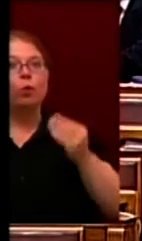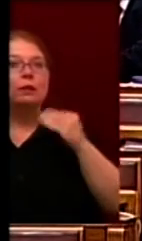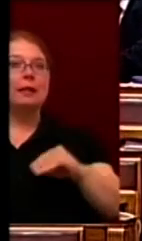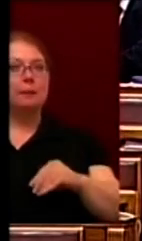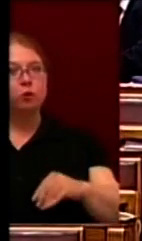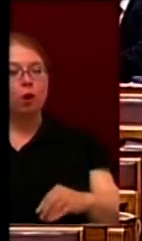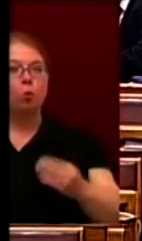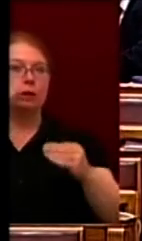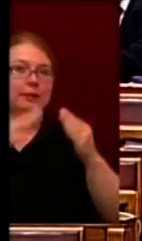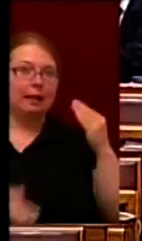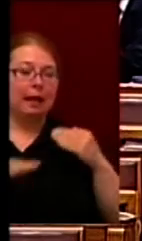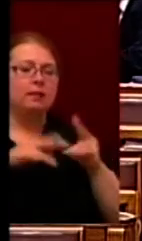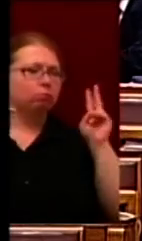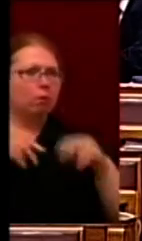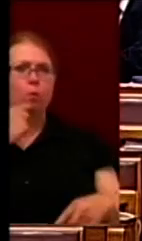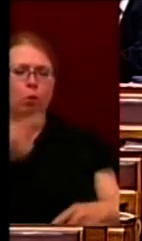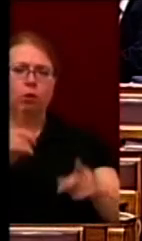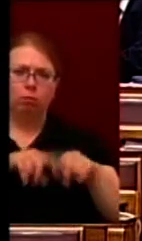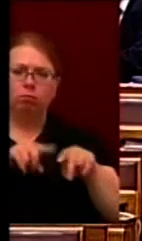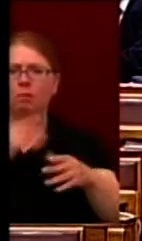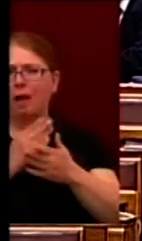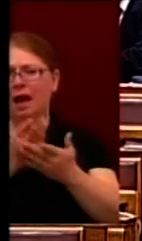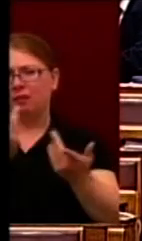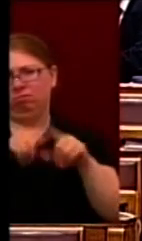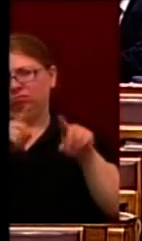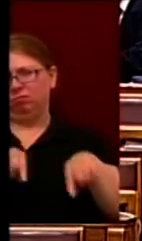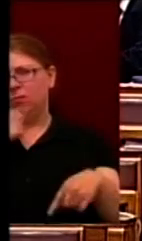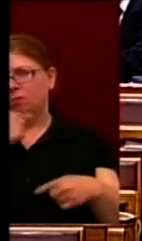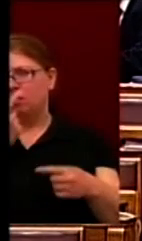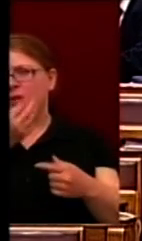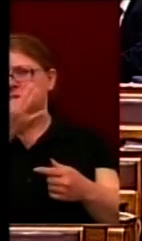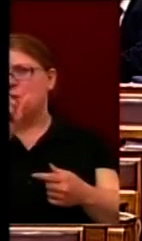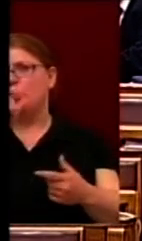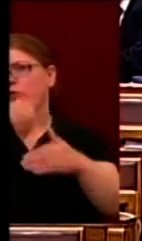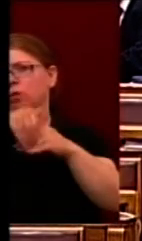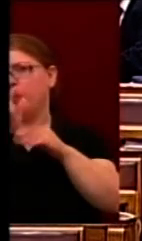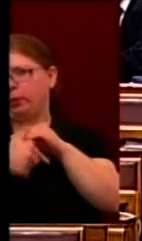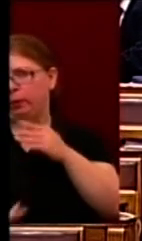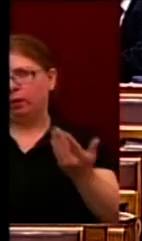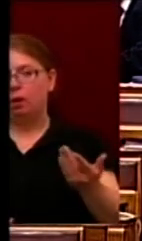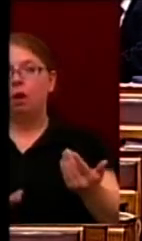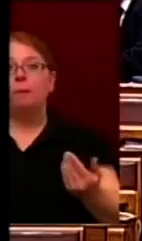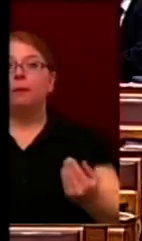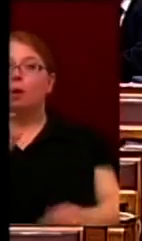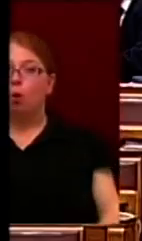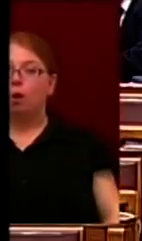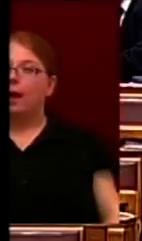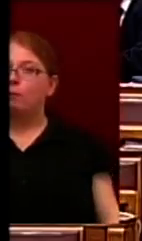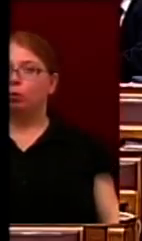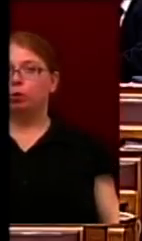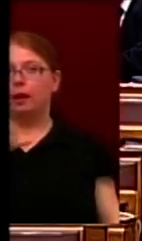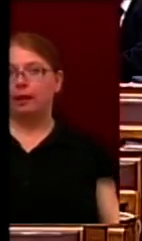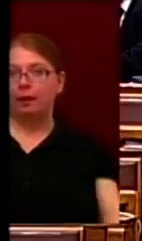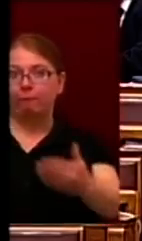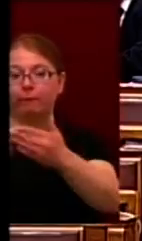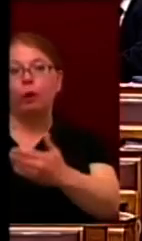szinte ezek már elcsépelt, elhasznált, devalválódott szavak, melyeknek értéke is kevés van ennek. Nincs más oka, mint az, hogy az elmúlt 21 évben összesen